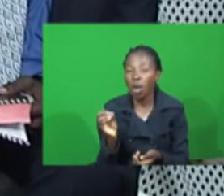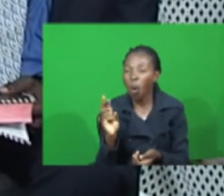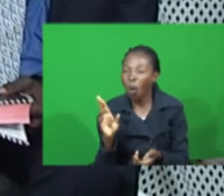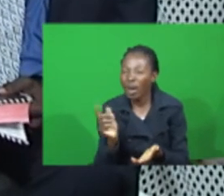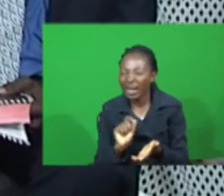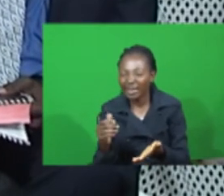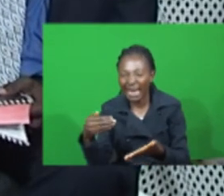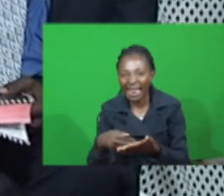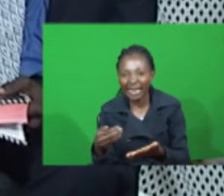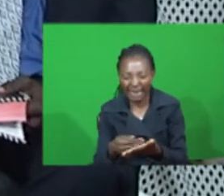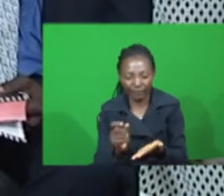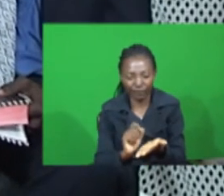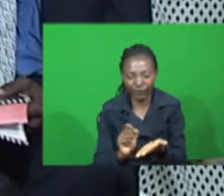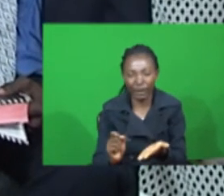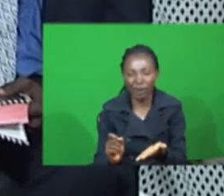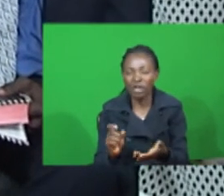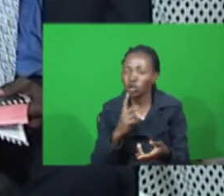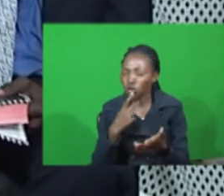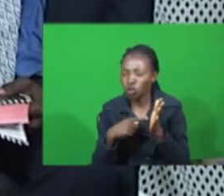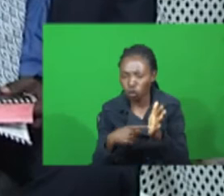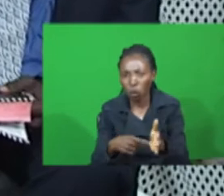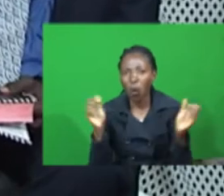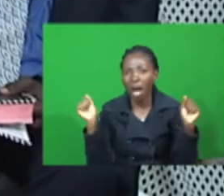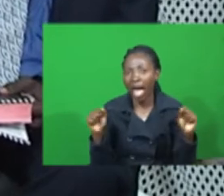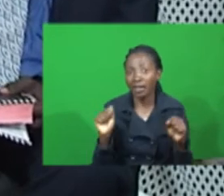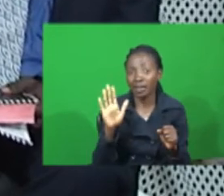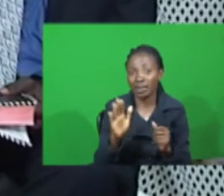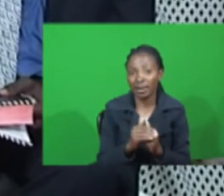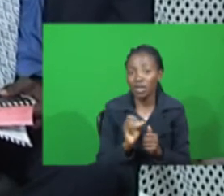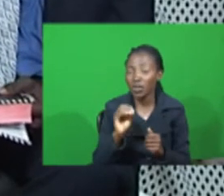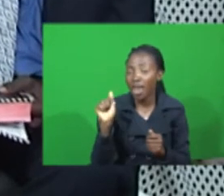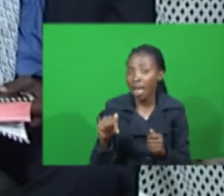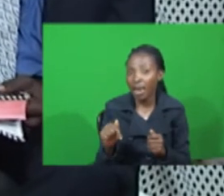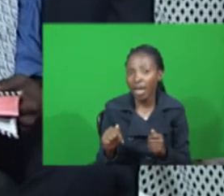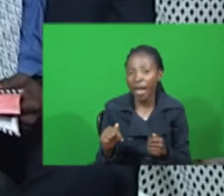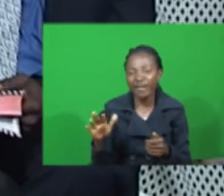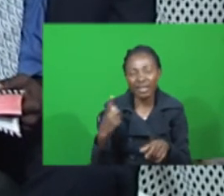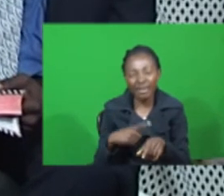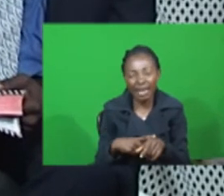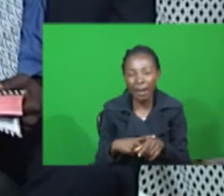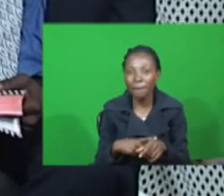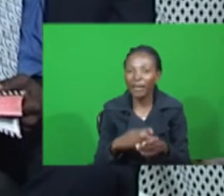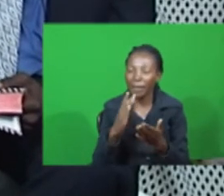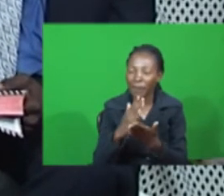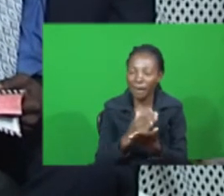tsamba kana mamwe madocuments unosaina kuti ndabvumirana nazvo saka ipapo vaigara vakagadzira chidhindo